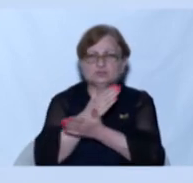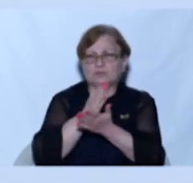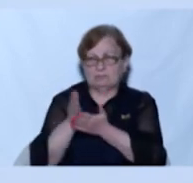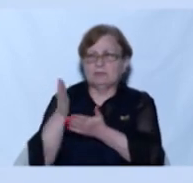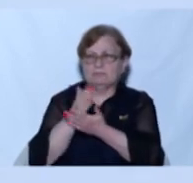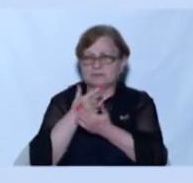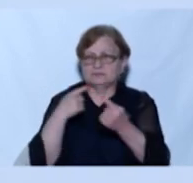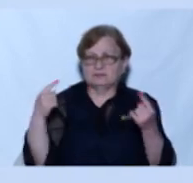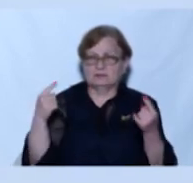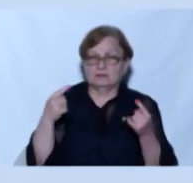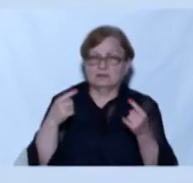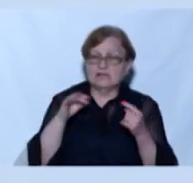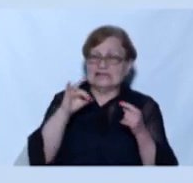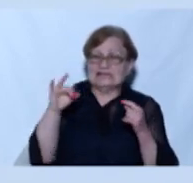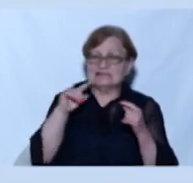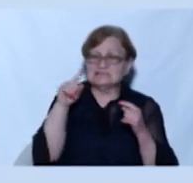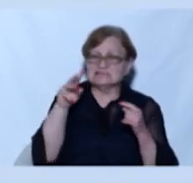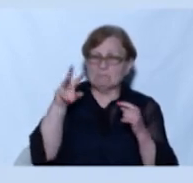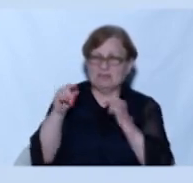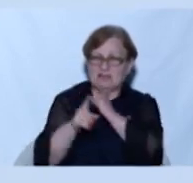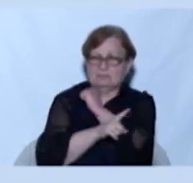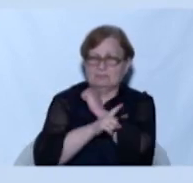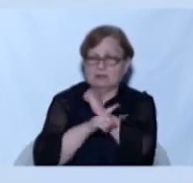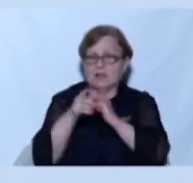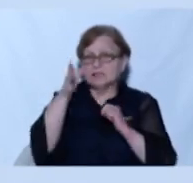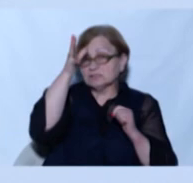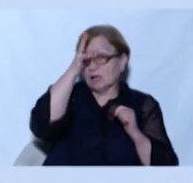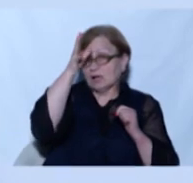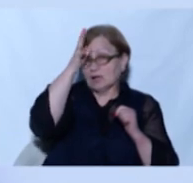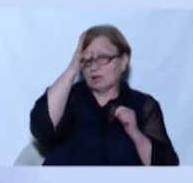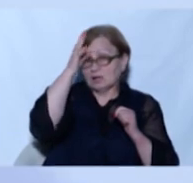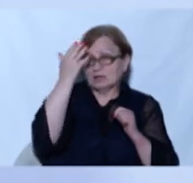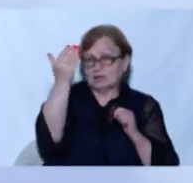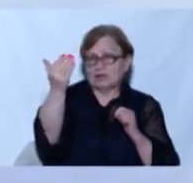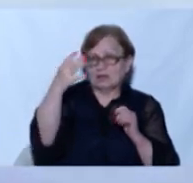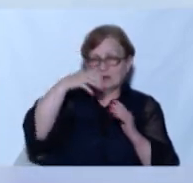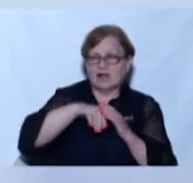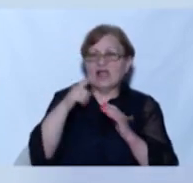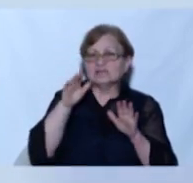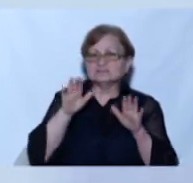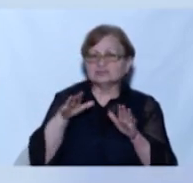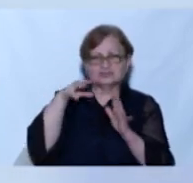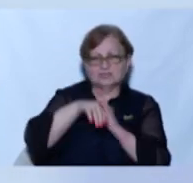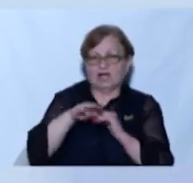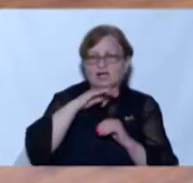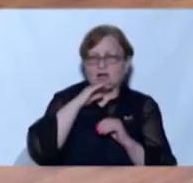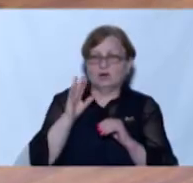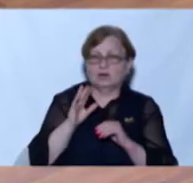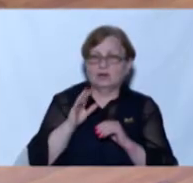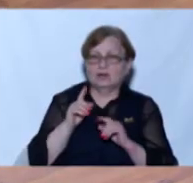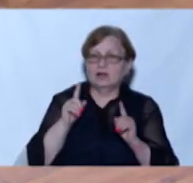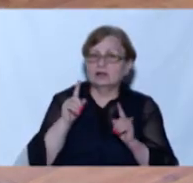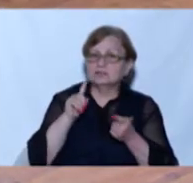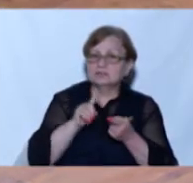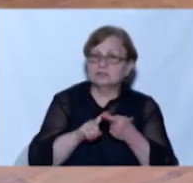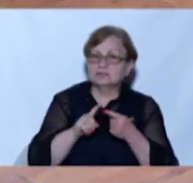შემდეგ. ანუ იზმი ძალიან ფართო ცნებაა გენიოსებისთვის. გენიოსები ერთ იზმში არ ეტევიან. ეხლა კი რაც